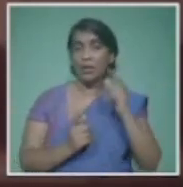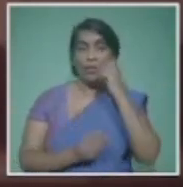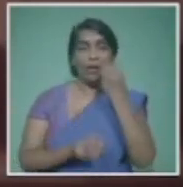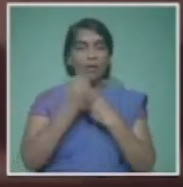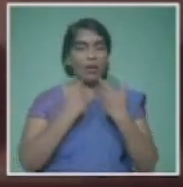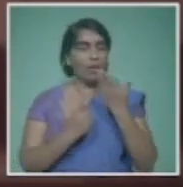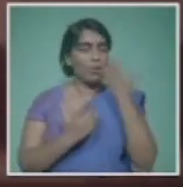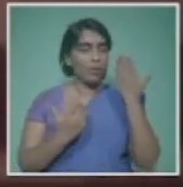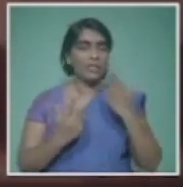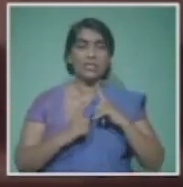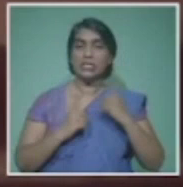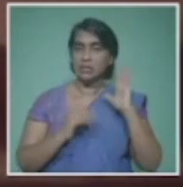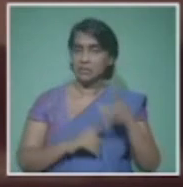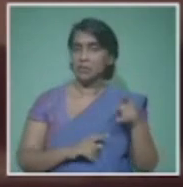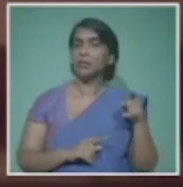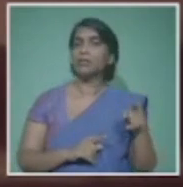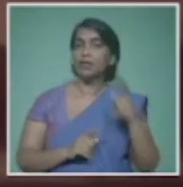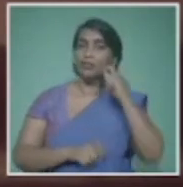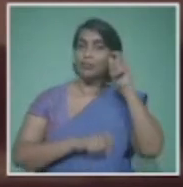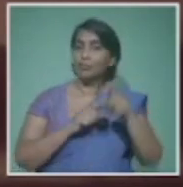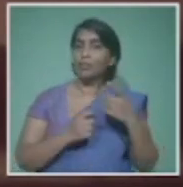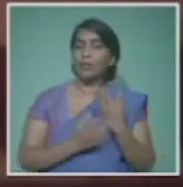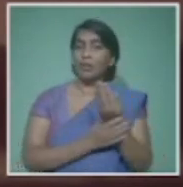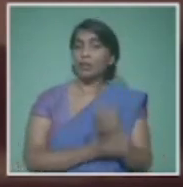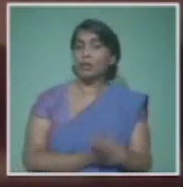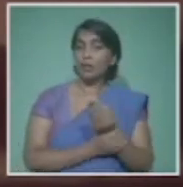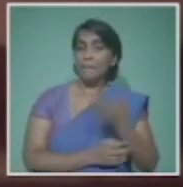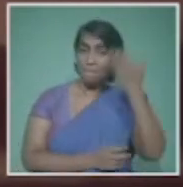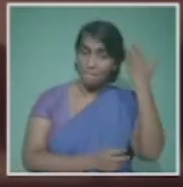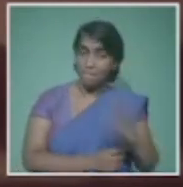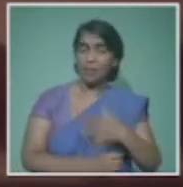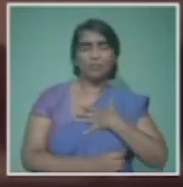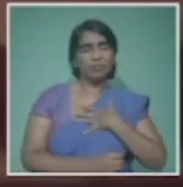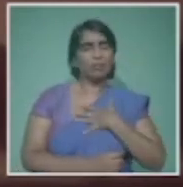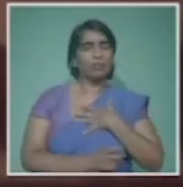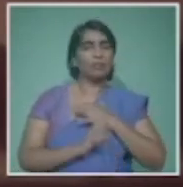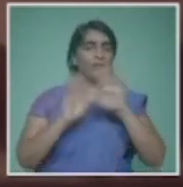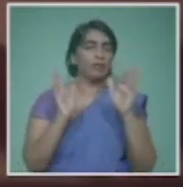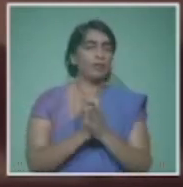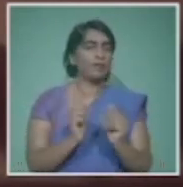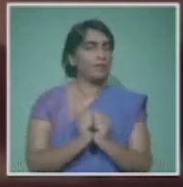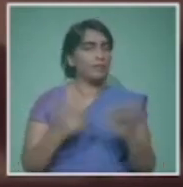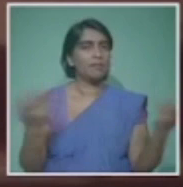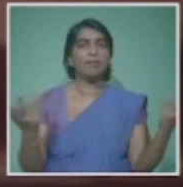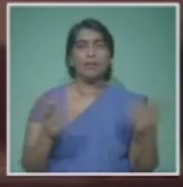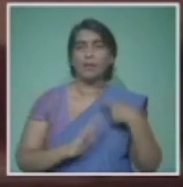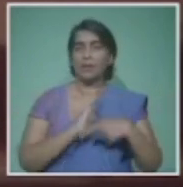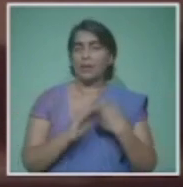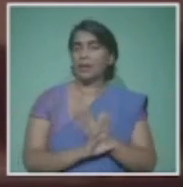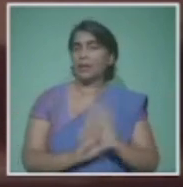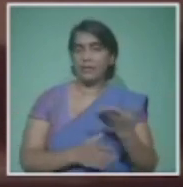kalau bilah jiwa tenne puluang in none. Jantah orang hingga kalau merenne orang panadin orang, mereka kuat karena nambahinnya, mana mereka ratak